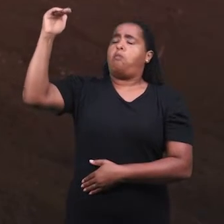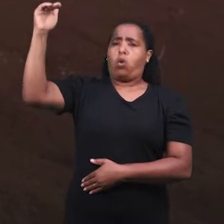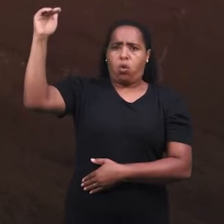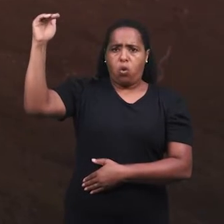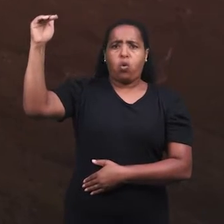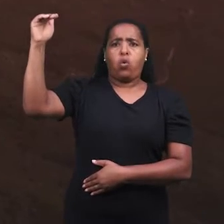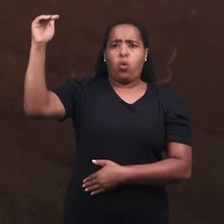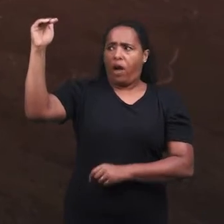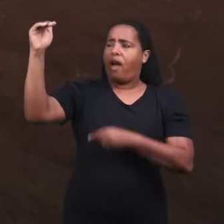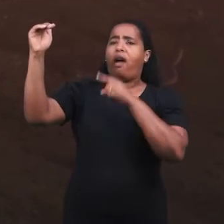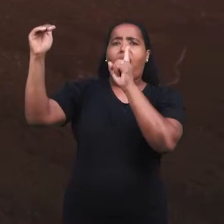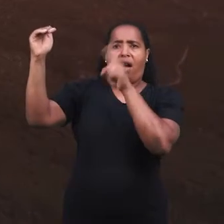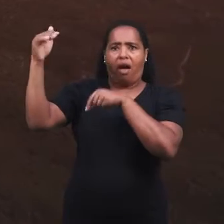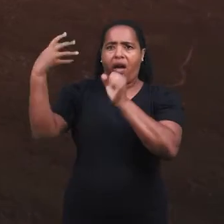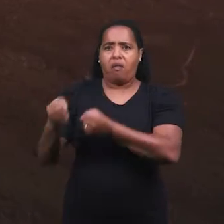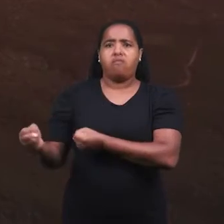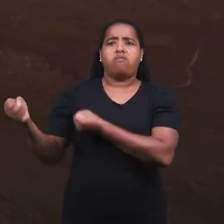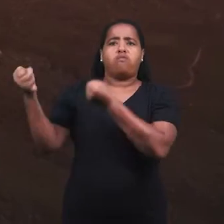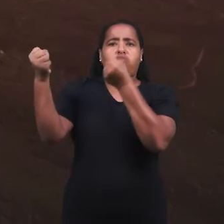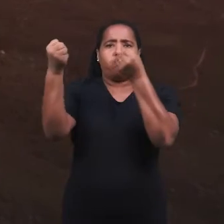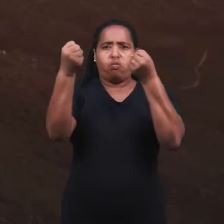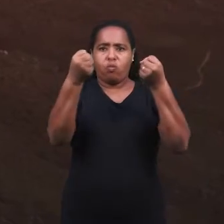Имя твое я есим.